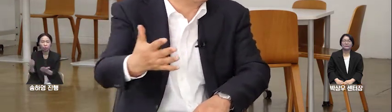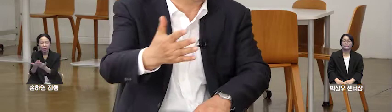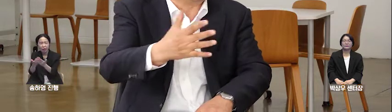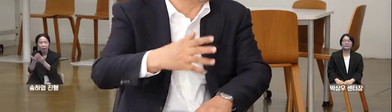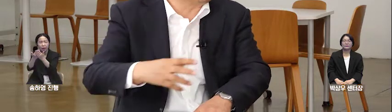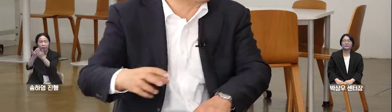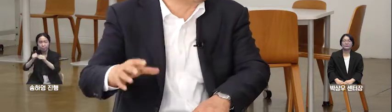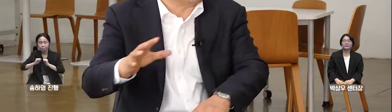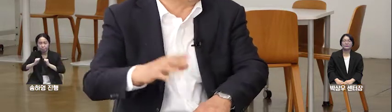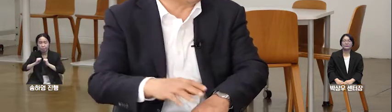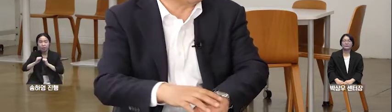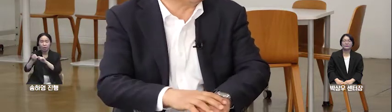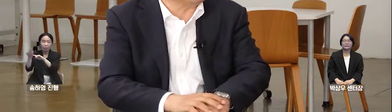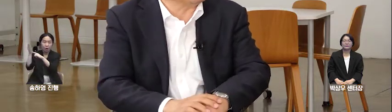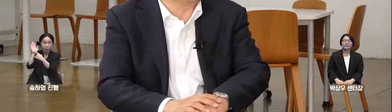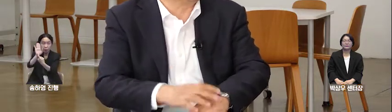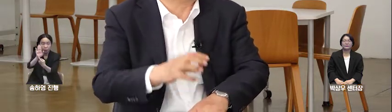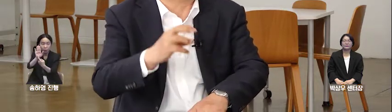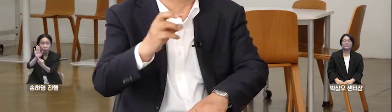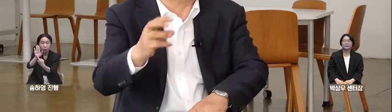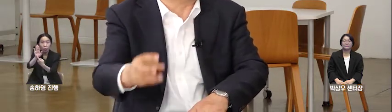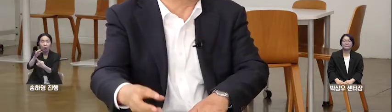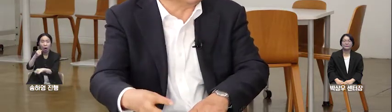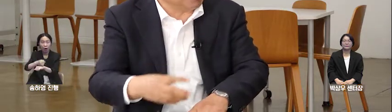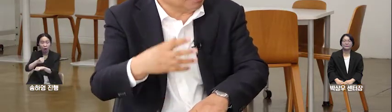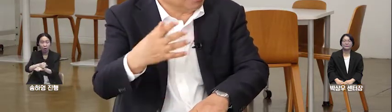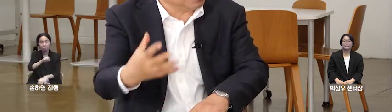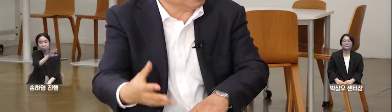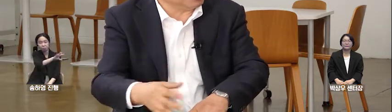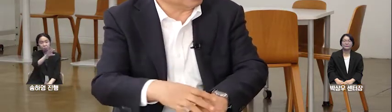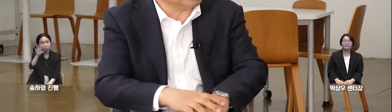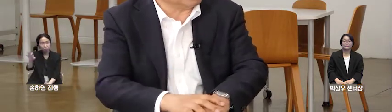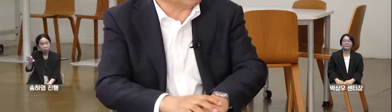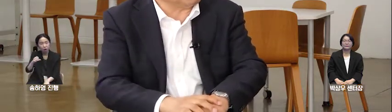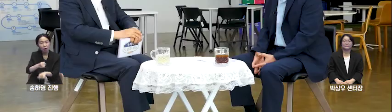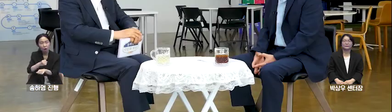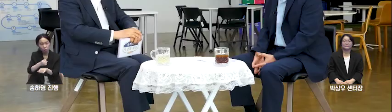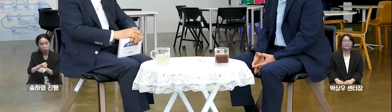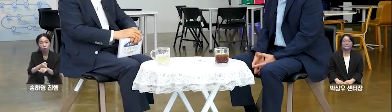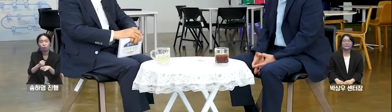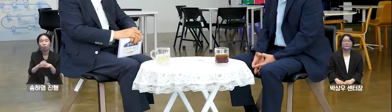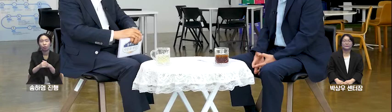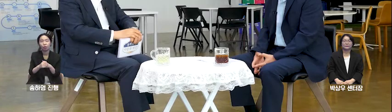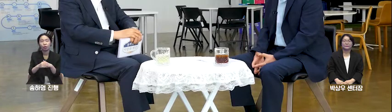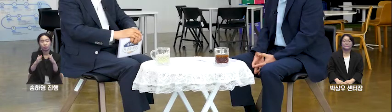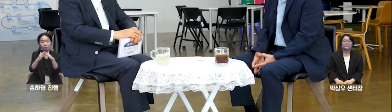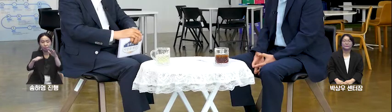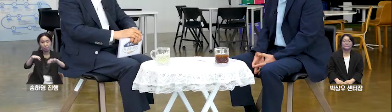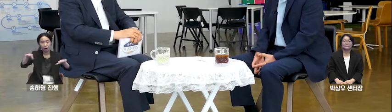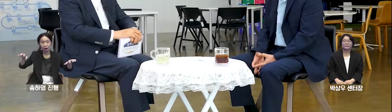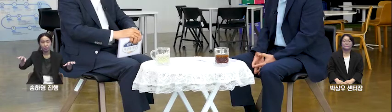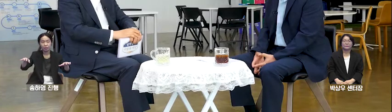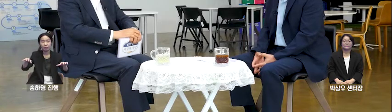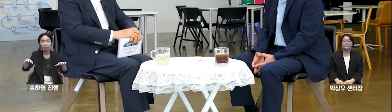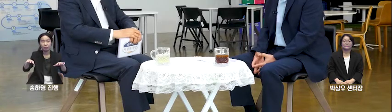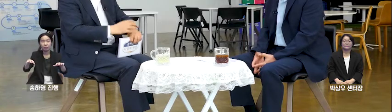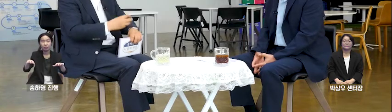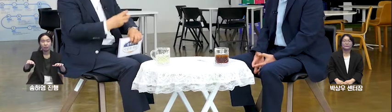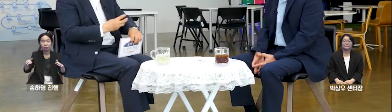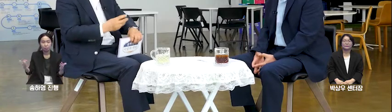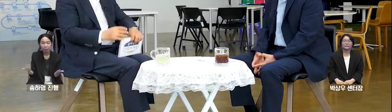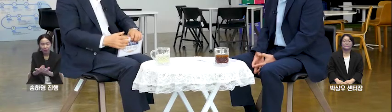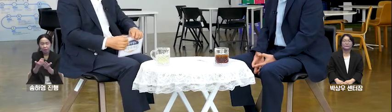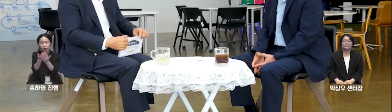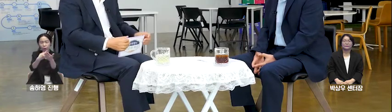누가 이렇게 발표를 하면서 이런 마을 공동체의 활성화를